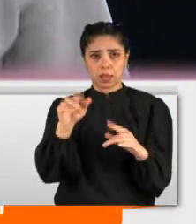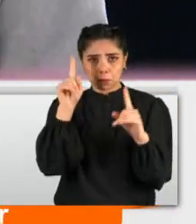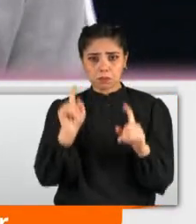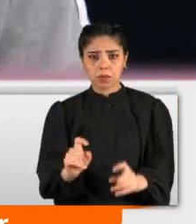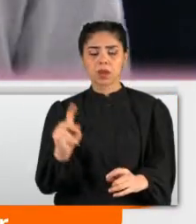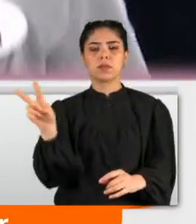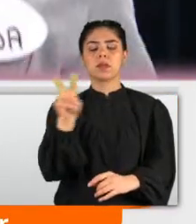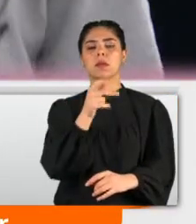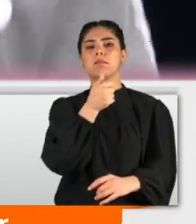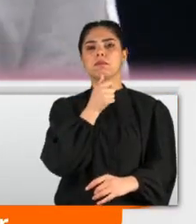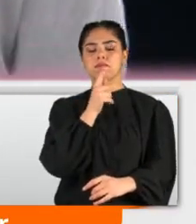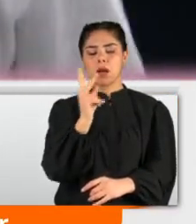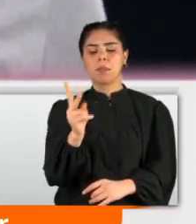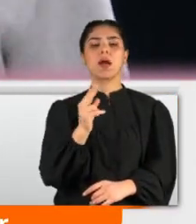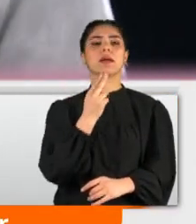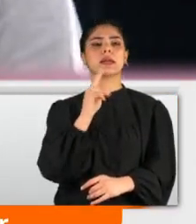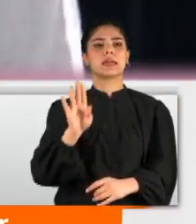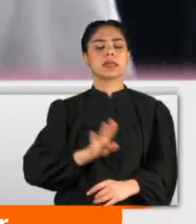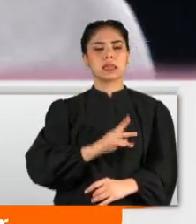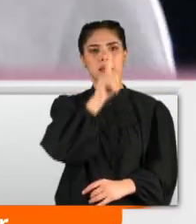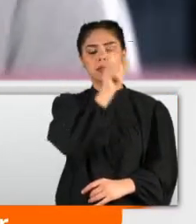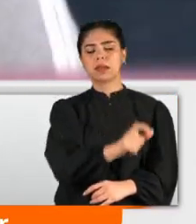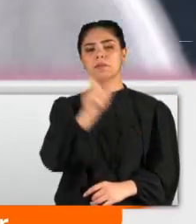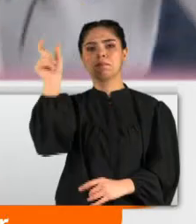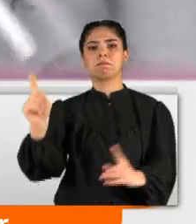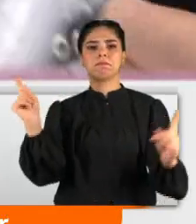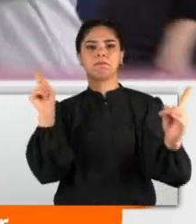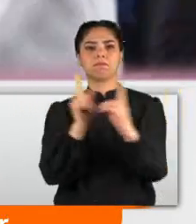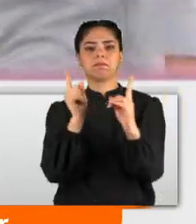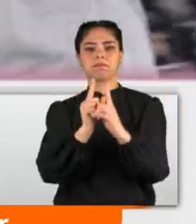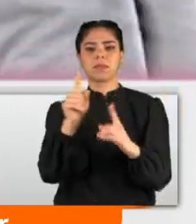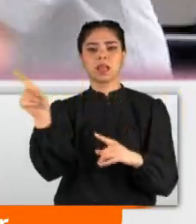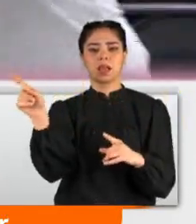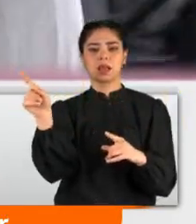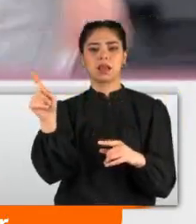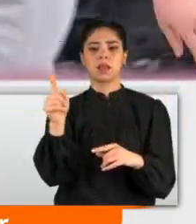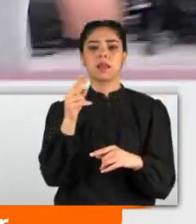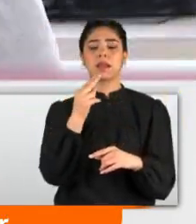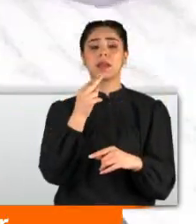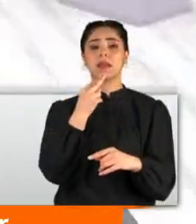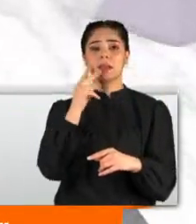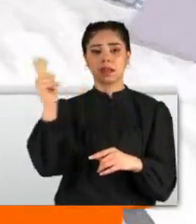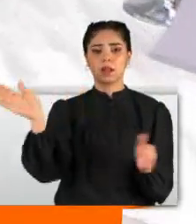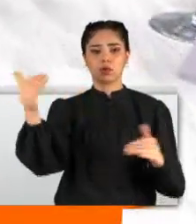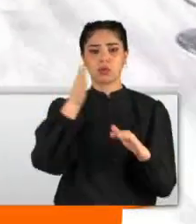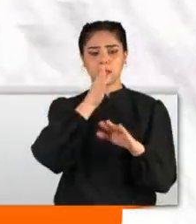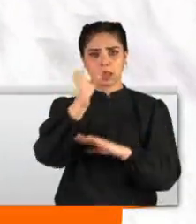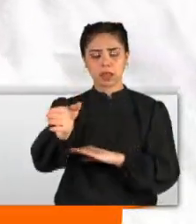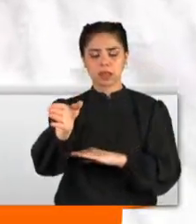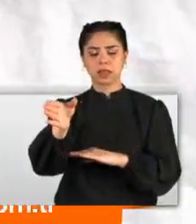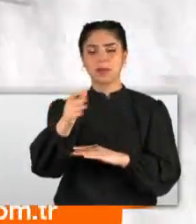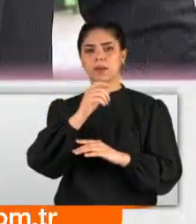yüzleşmek için bir araya geldi. Ancak genç kızın babasına öfkesi daha stüdyoya girdiği anda patladı. Sen nasıl babasın